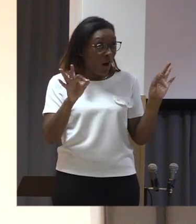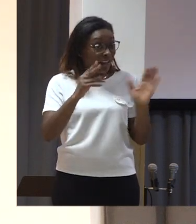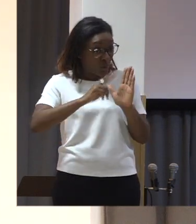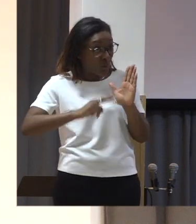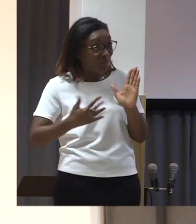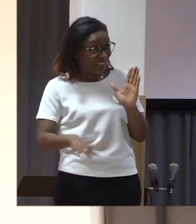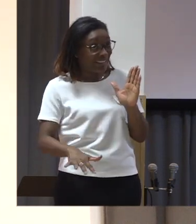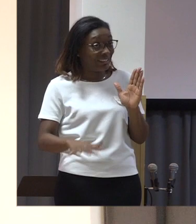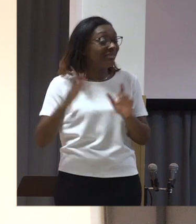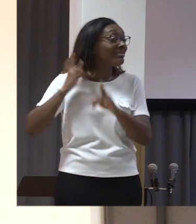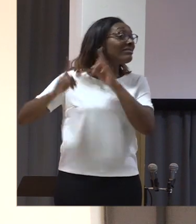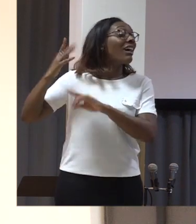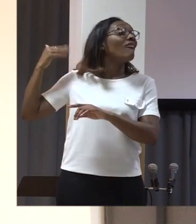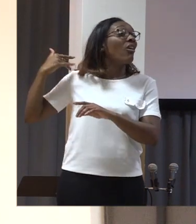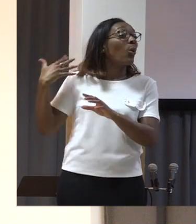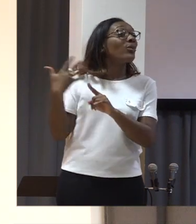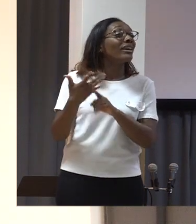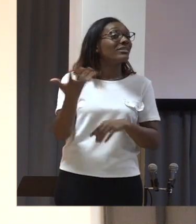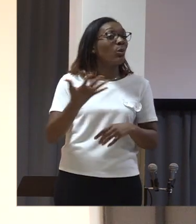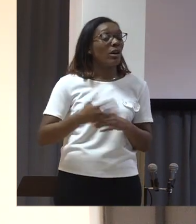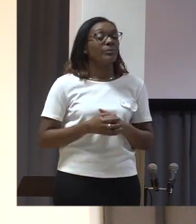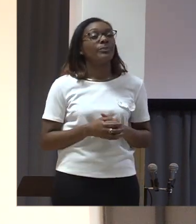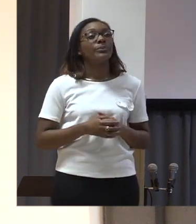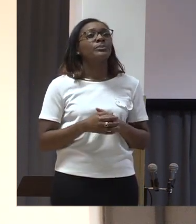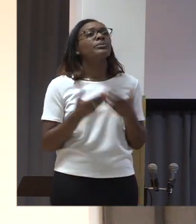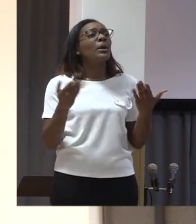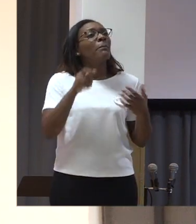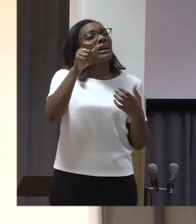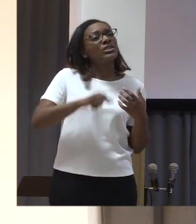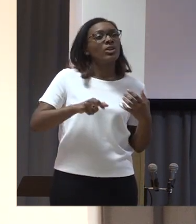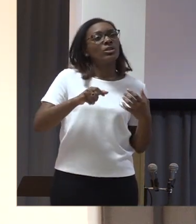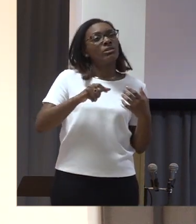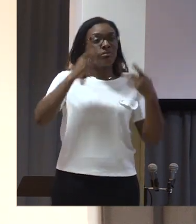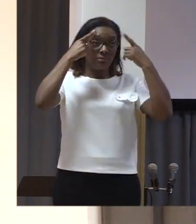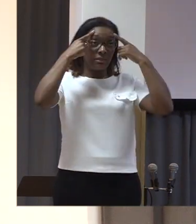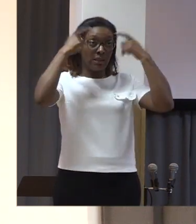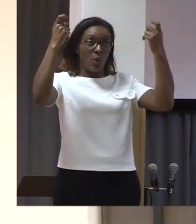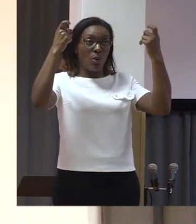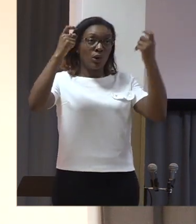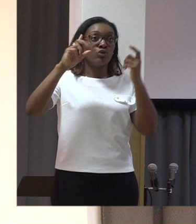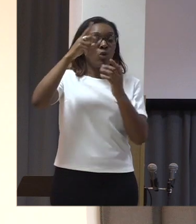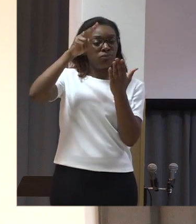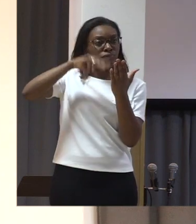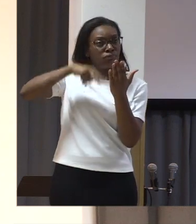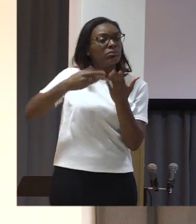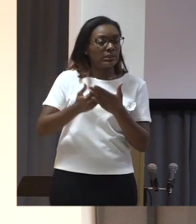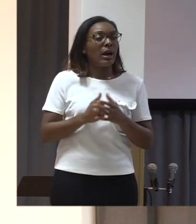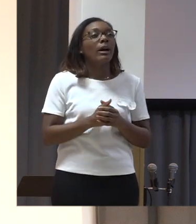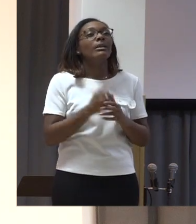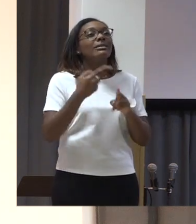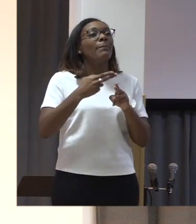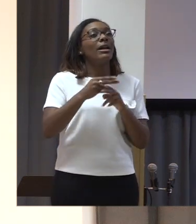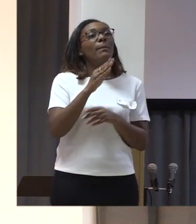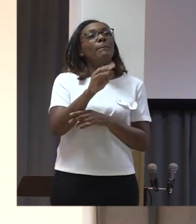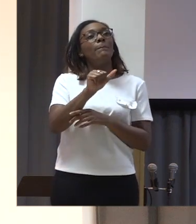lire. Je cite un théologien du nom de Baldwin qui a dit que les débuts des livres de Samuel se rapportent au temps